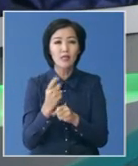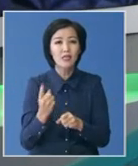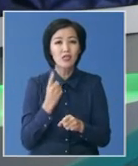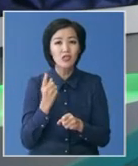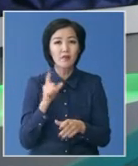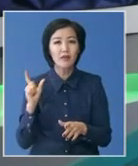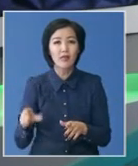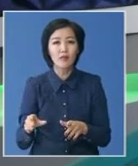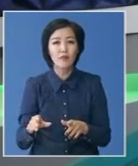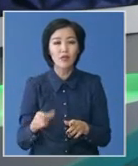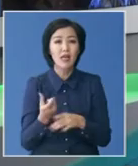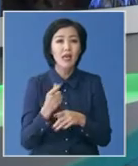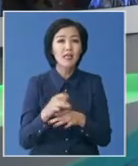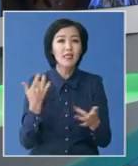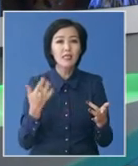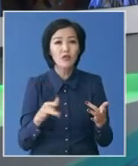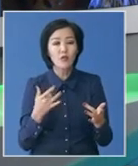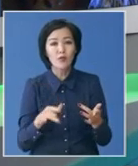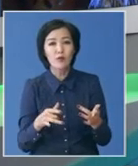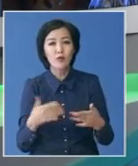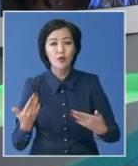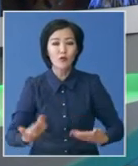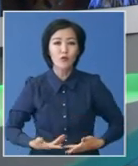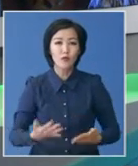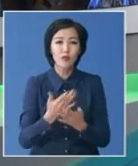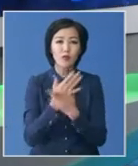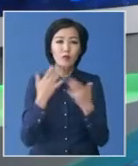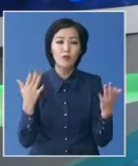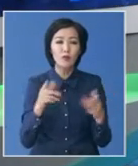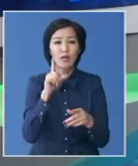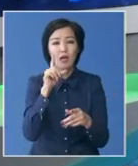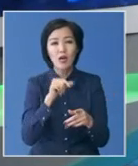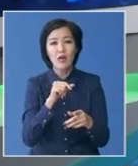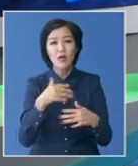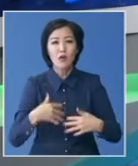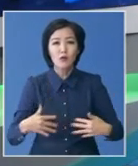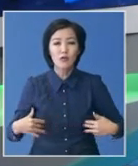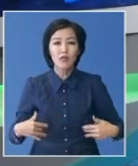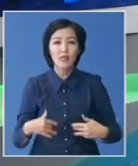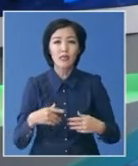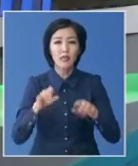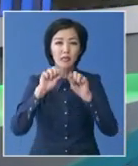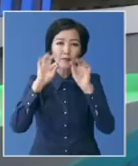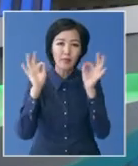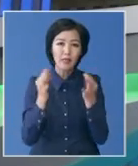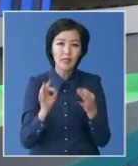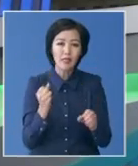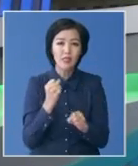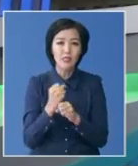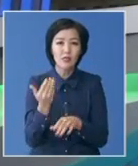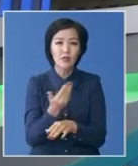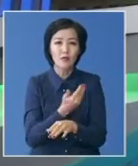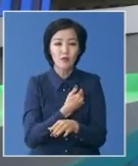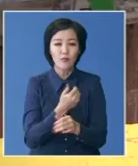домбыра, астау, тұрмыстық бұйымдар мен аңқұстардың бейнелерін жасауға құмар. Өнер десе ішкен асын жерге қоятын қолөнерші жайында тілші